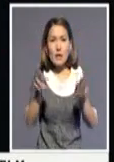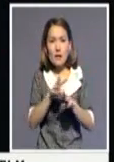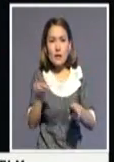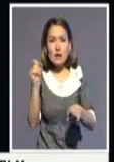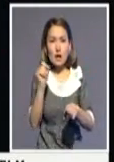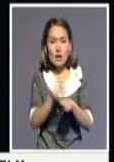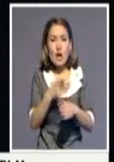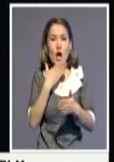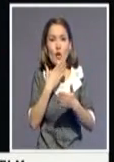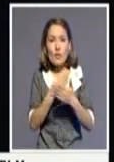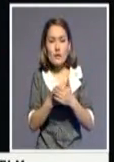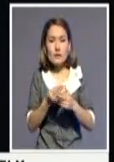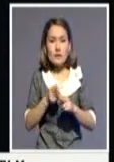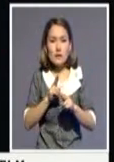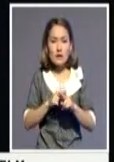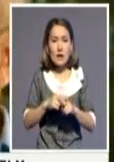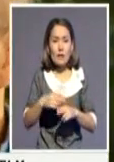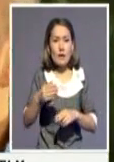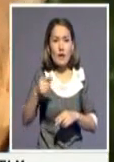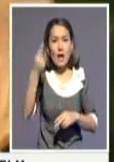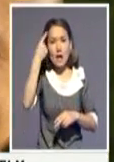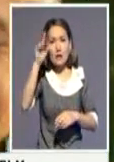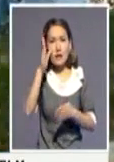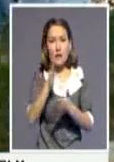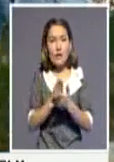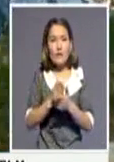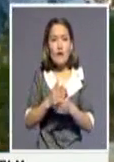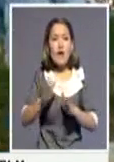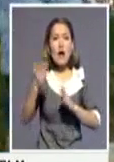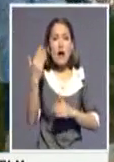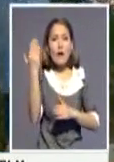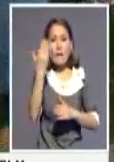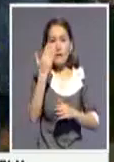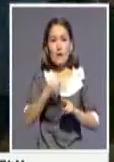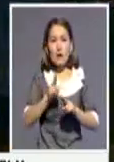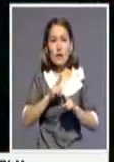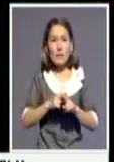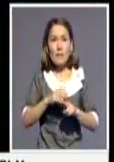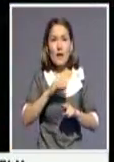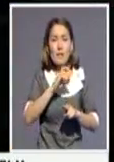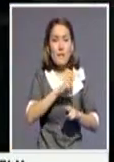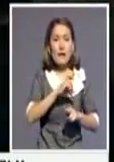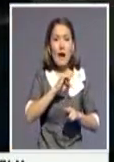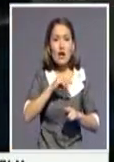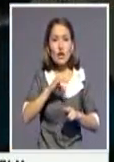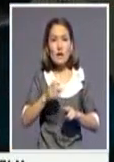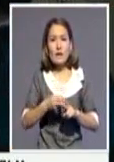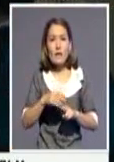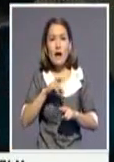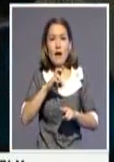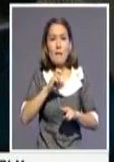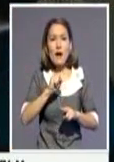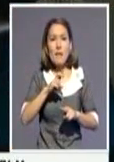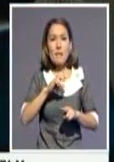тапсырысы бойынша өзінің «Балкон» пьесасы негізінде түсіріп шыққан. Фильмде басты рөлдерді Берік Айтжанов, Бибігүл Сүйіншалина, Алена